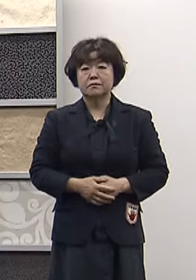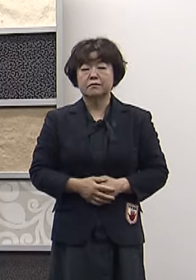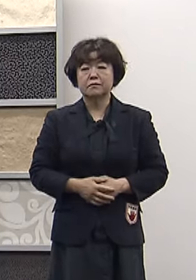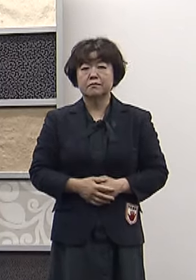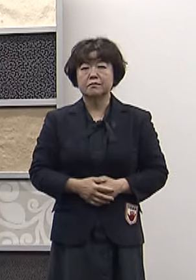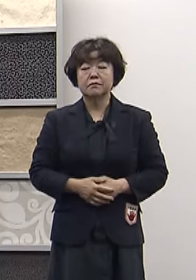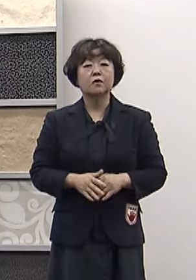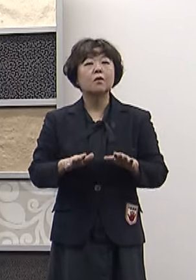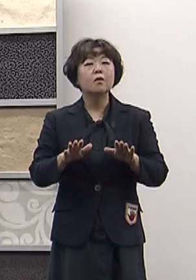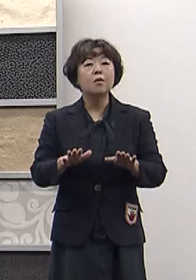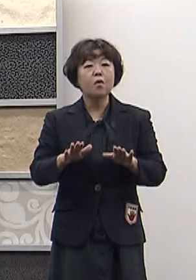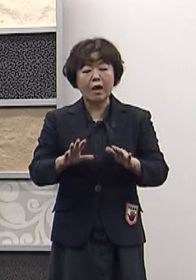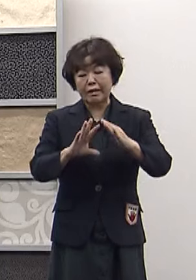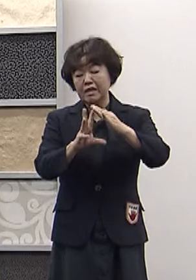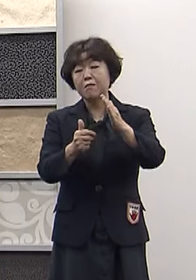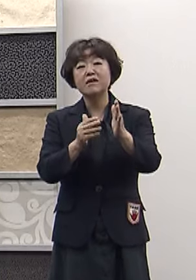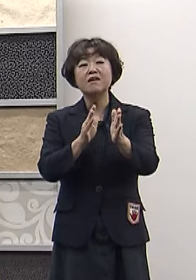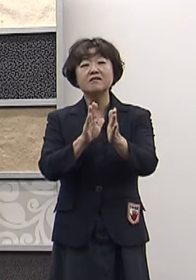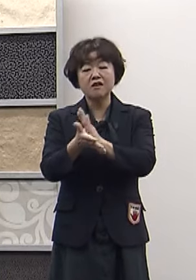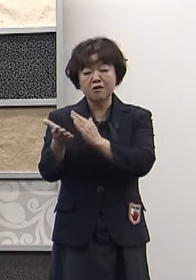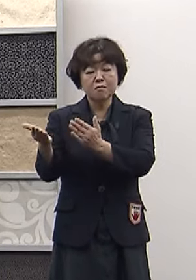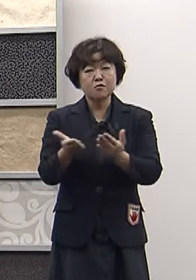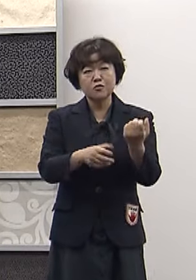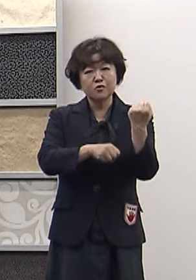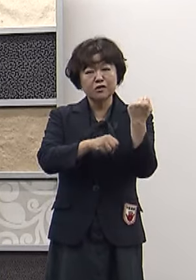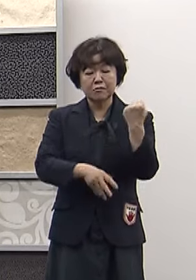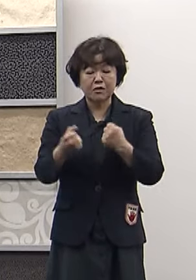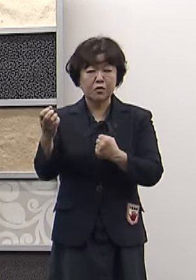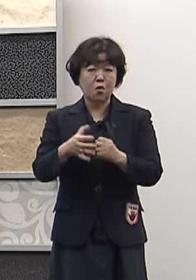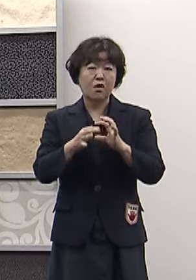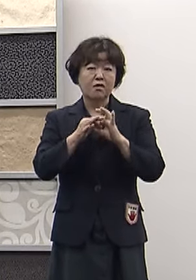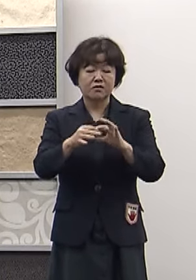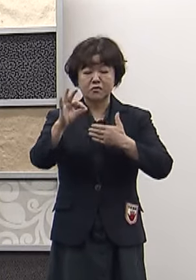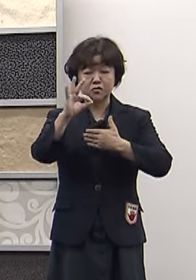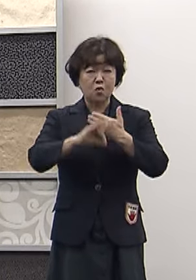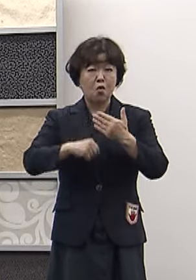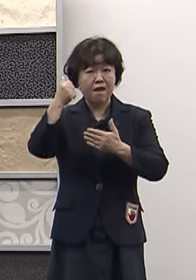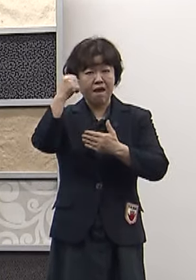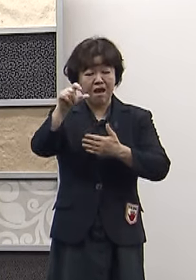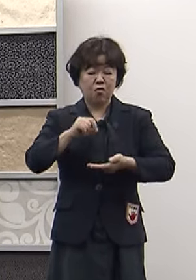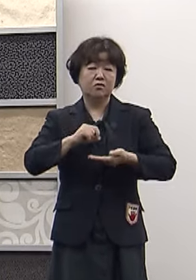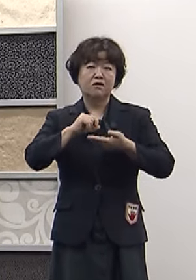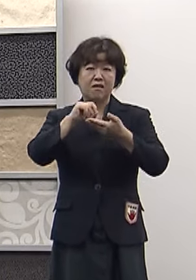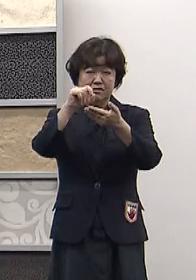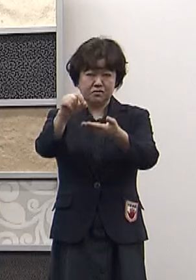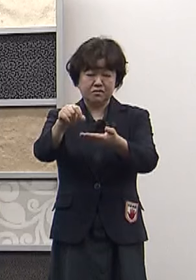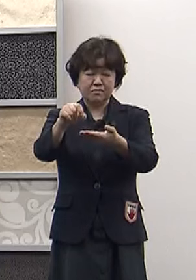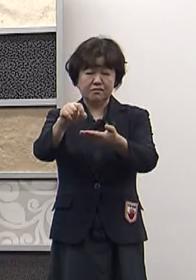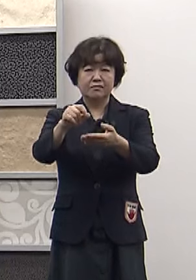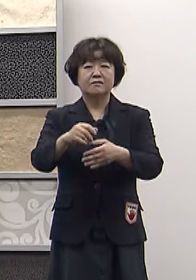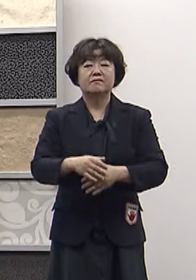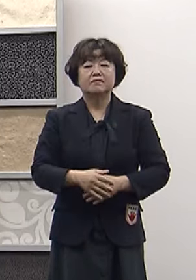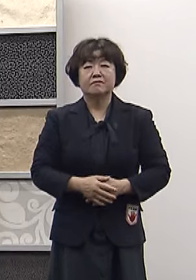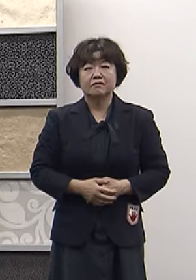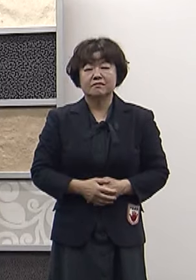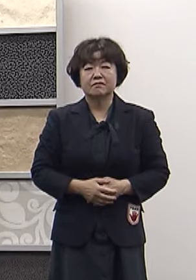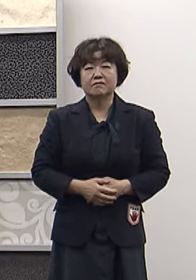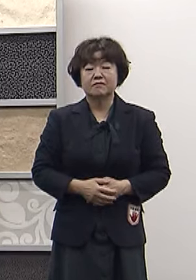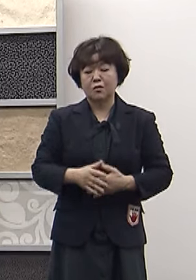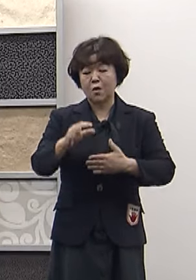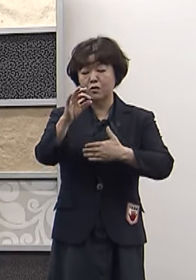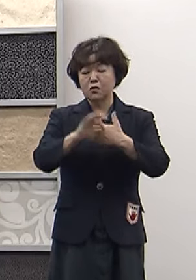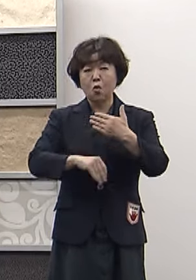そこで今般、山梨県物流基盤の強化に関する条例案を提出することといたします。この条